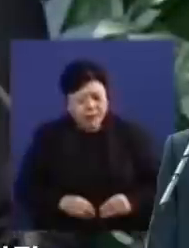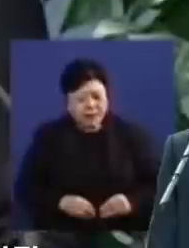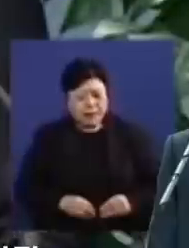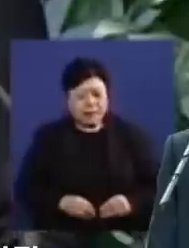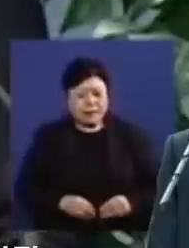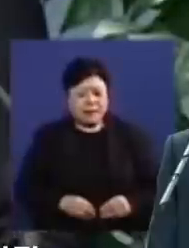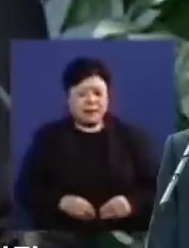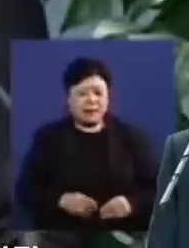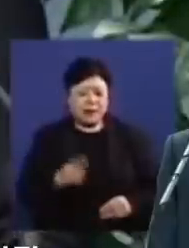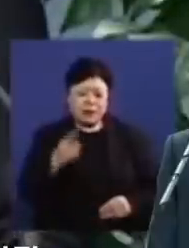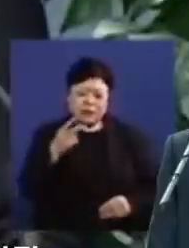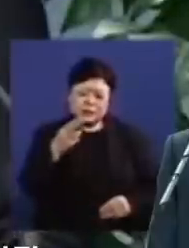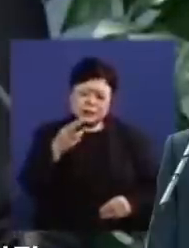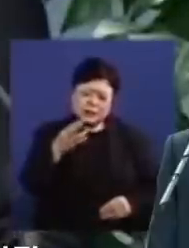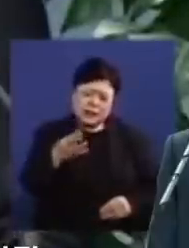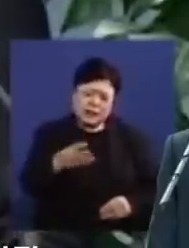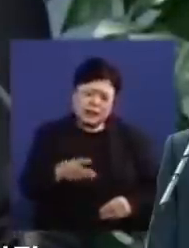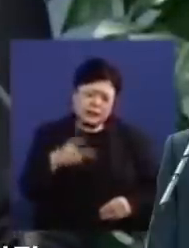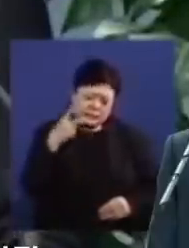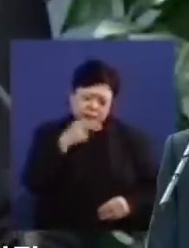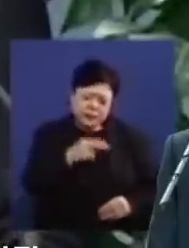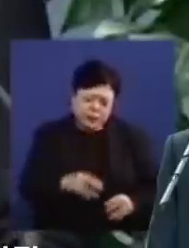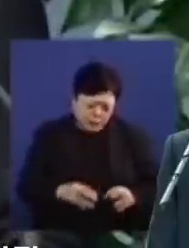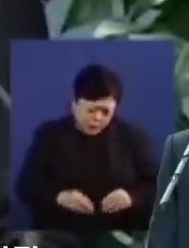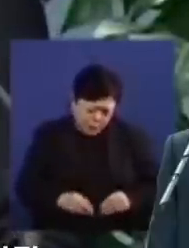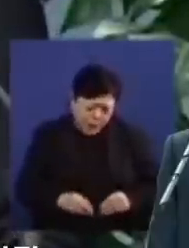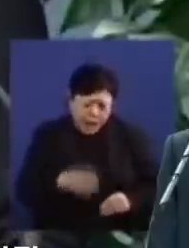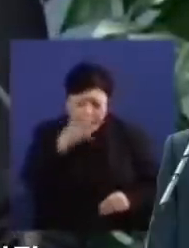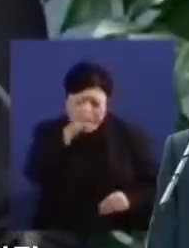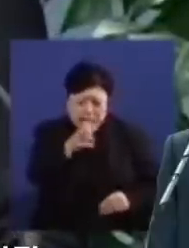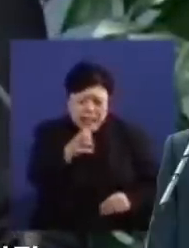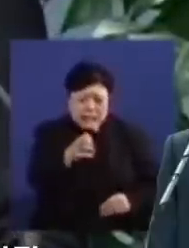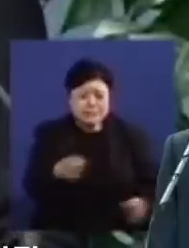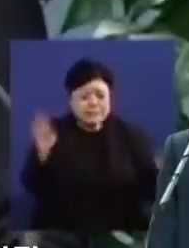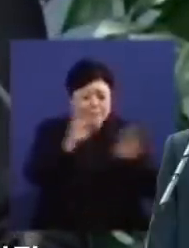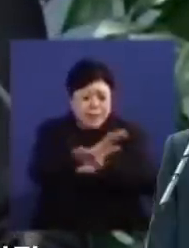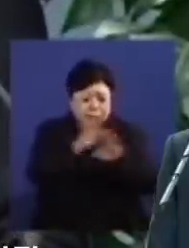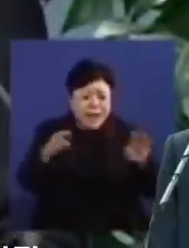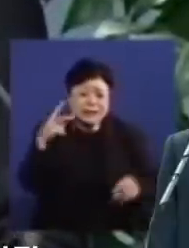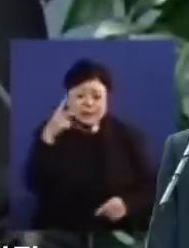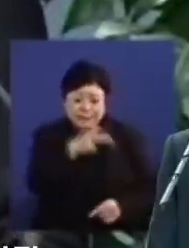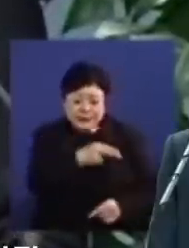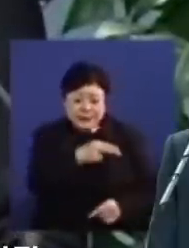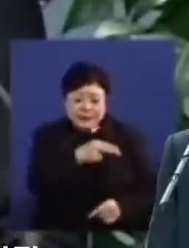먹어도 굉장히 배고픈데 40주 40야를 금식했으니